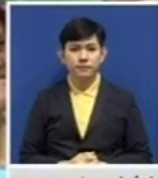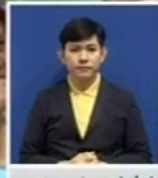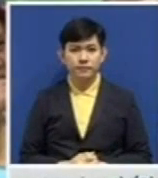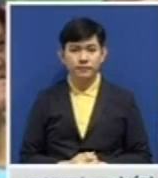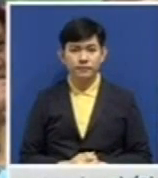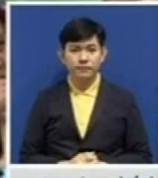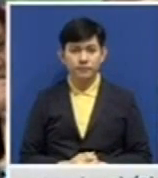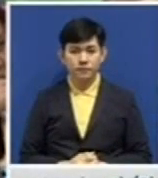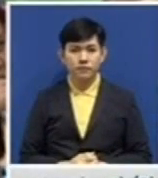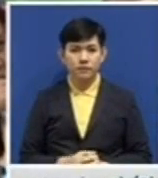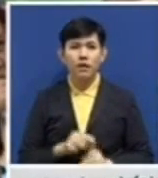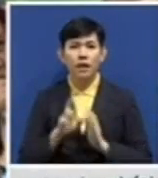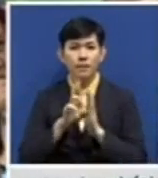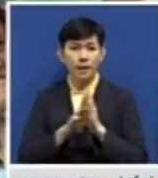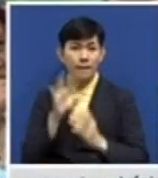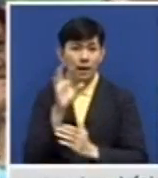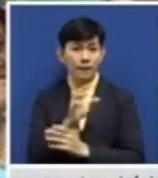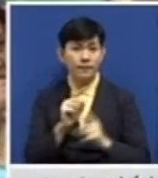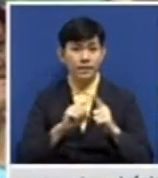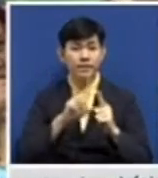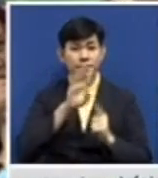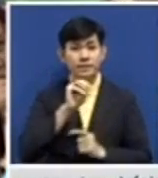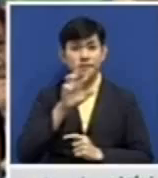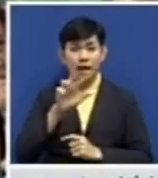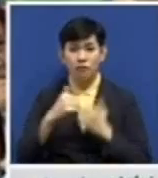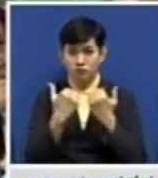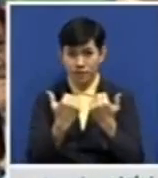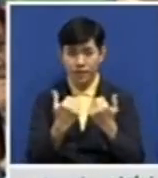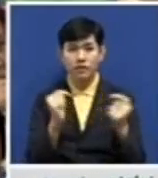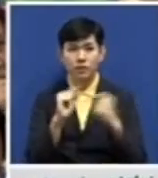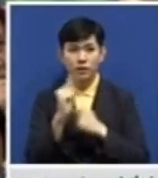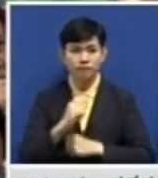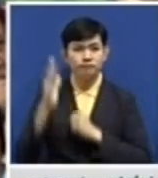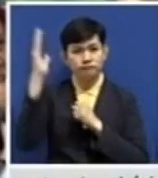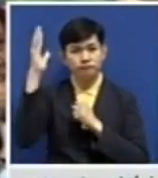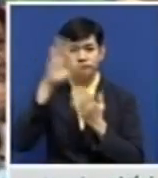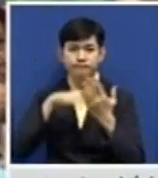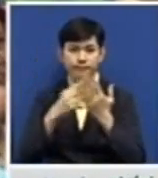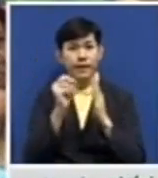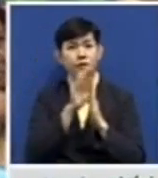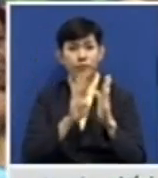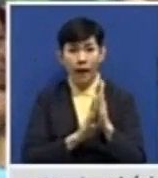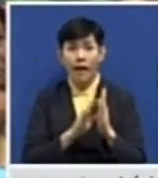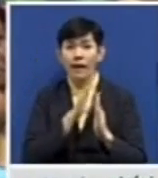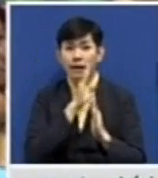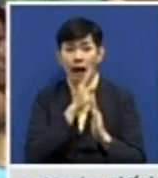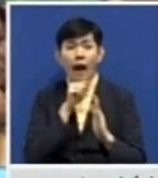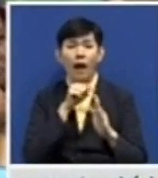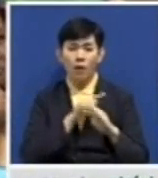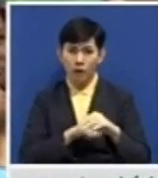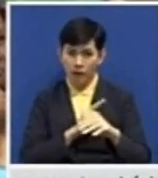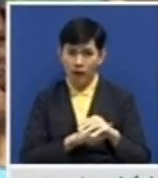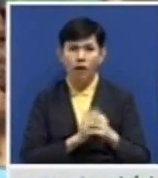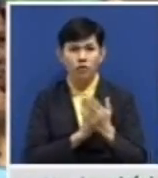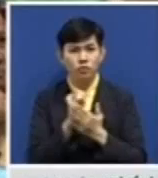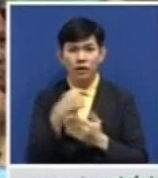ที่ข้อบังคับข้อที่43ในวันนี้ก็เป็นการแถลงนโยบายถ้าอยู่ในกรอบนี่ก็ต้องเรียนท่านประธานว่าก็ค